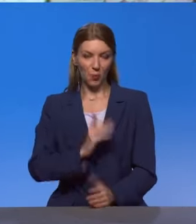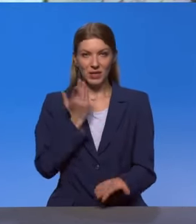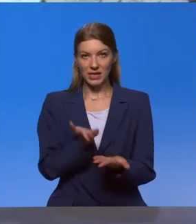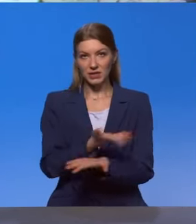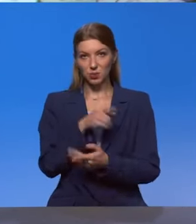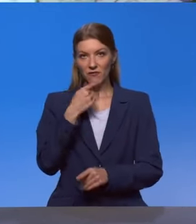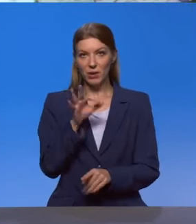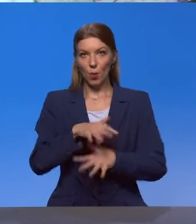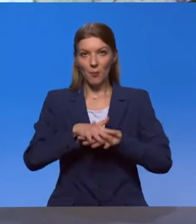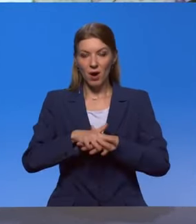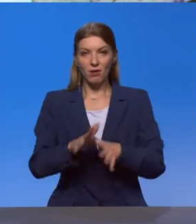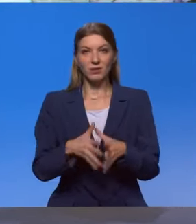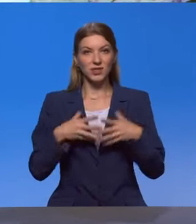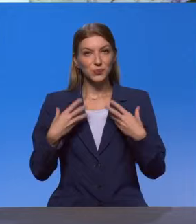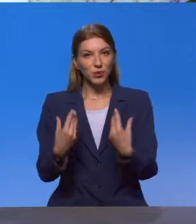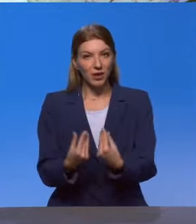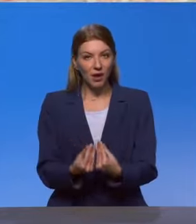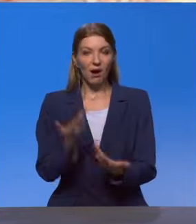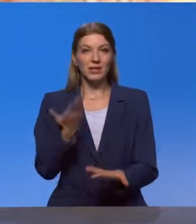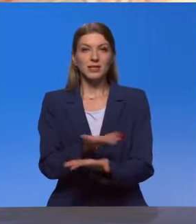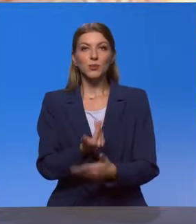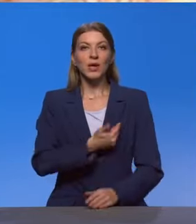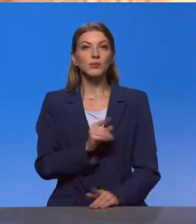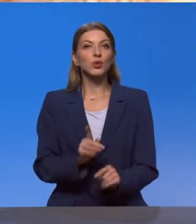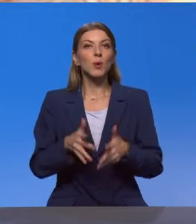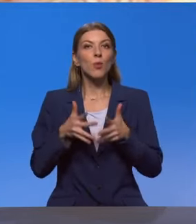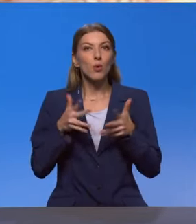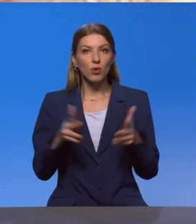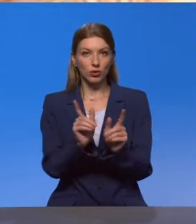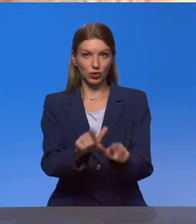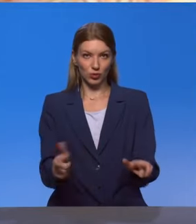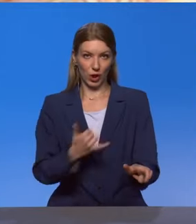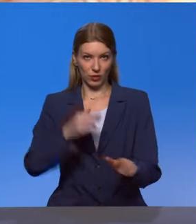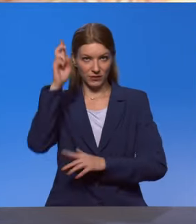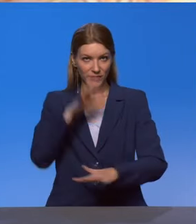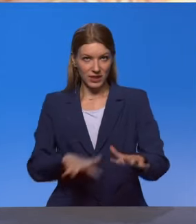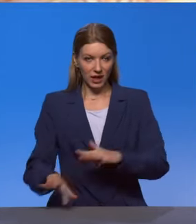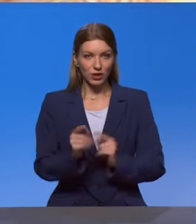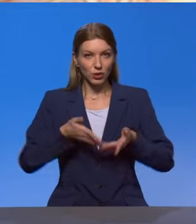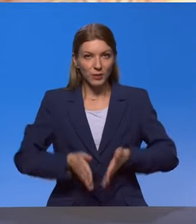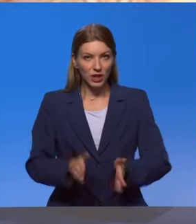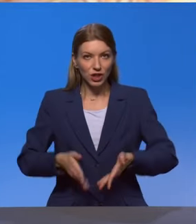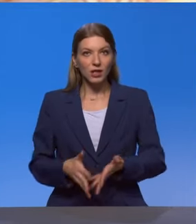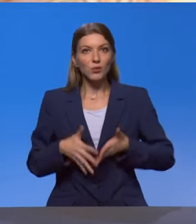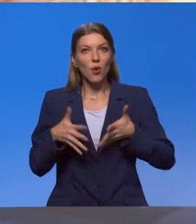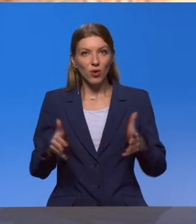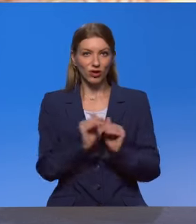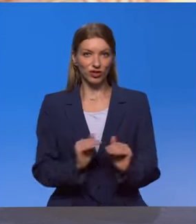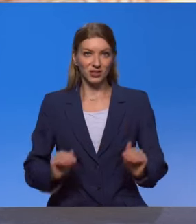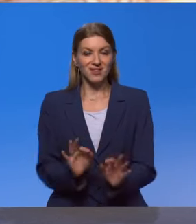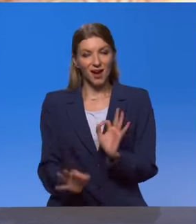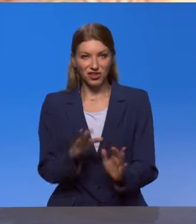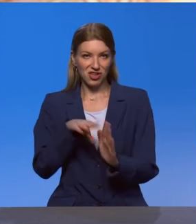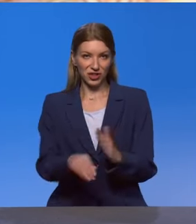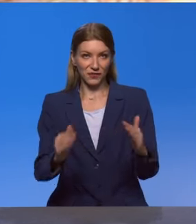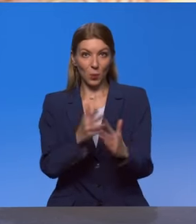семьи, и если мы хотим, чтобы больше было людей в нашей стране, да, чтобы рождалось больше детей, конечно, в своем доме это